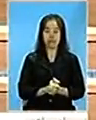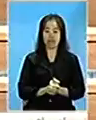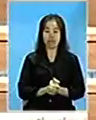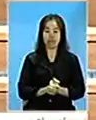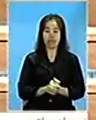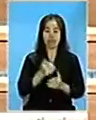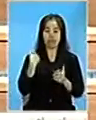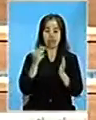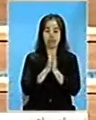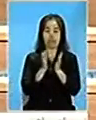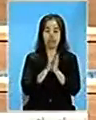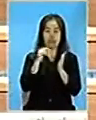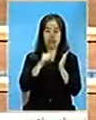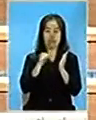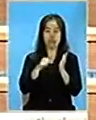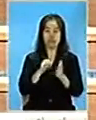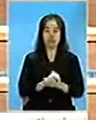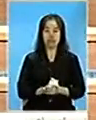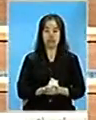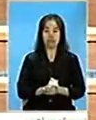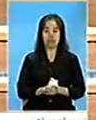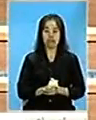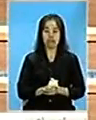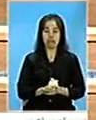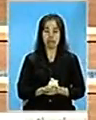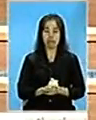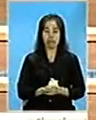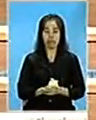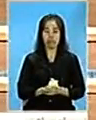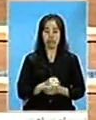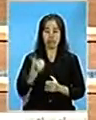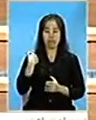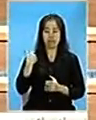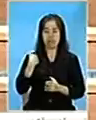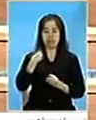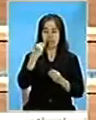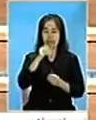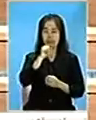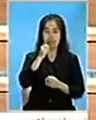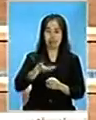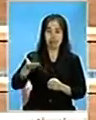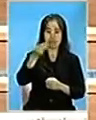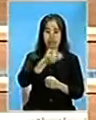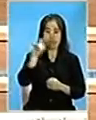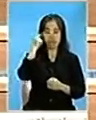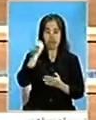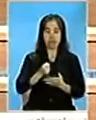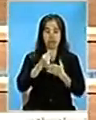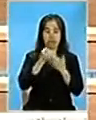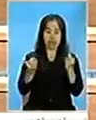หนังสือเล่มนี้ท่านประธานครับถ้าเพื่อนสมาชิกจะได้กรุณาได้เปิดไ